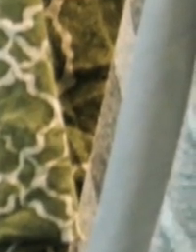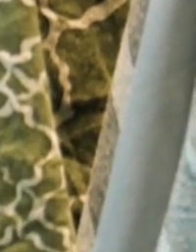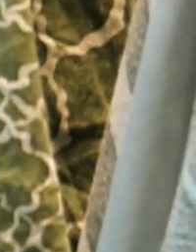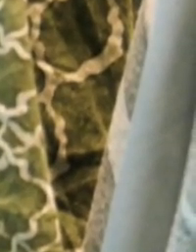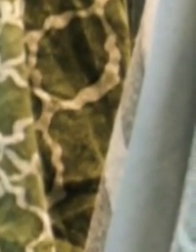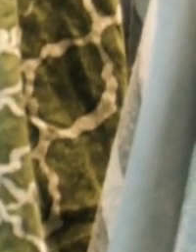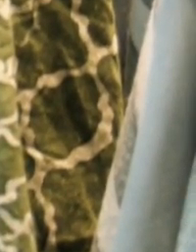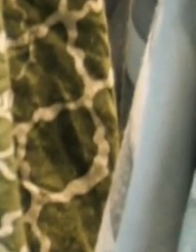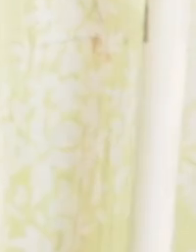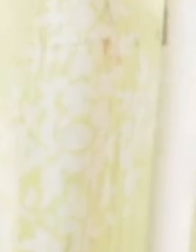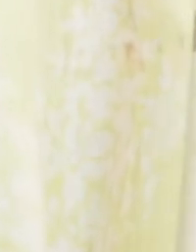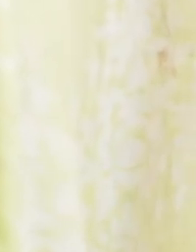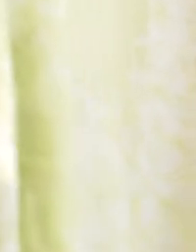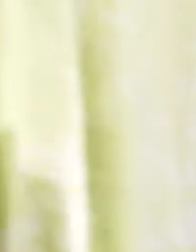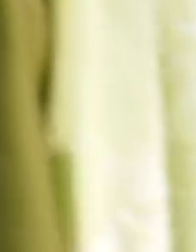mereka dalam